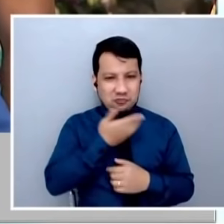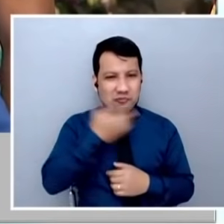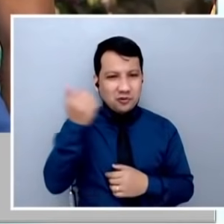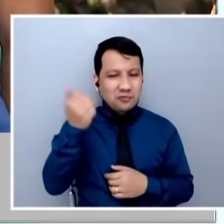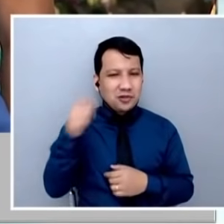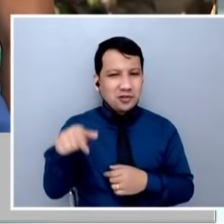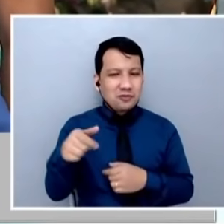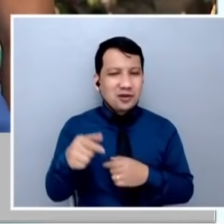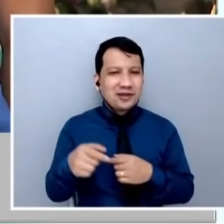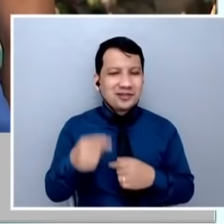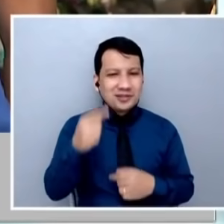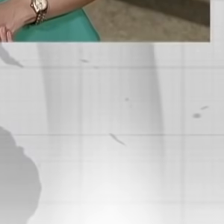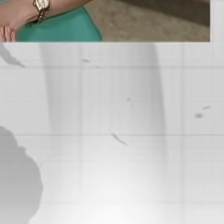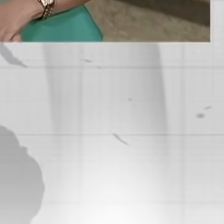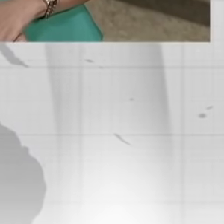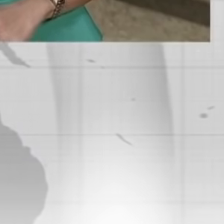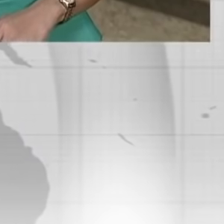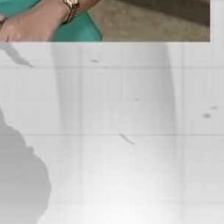Winnie Cordero.